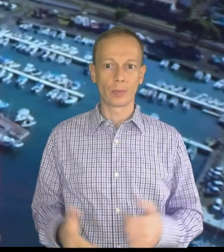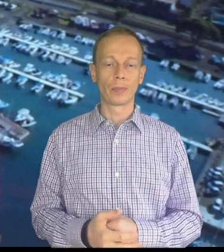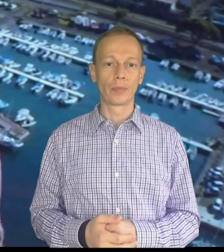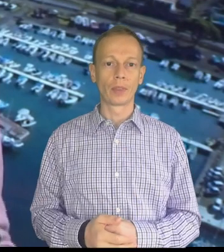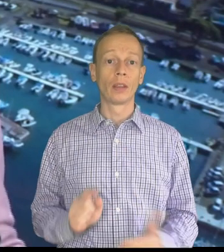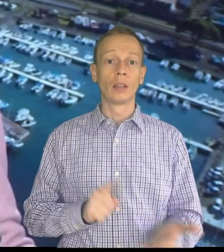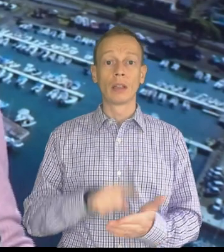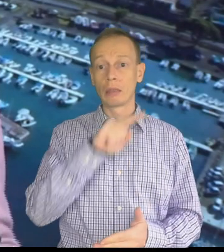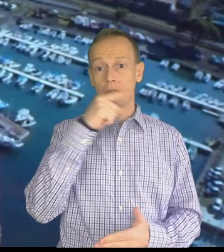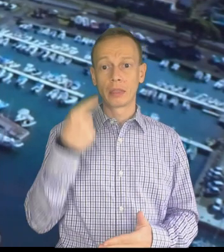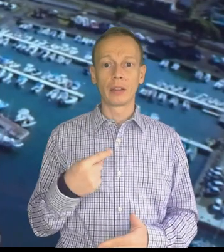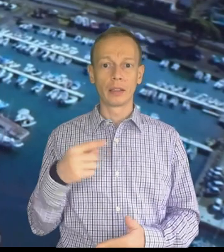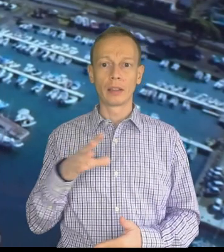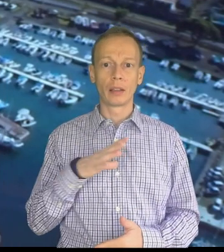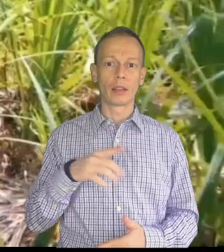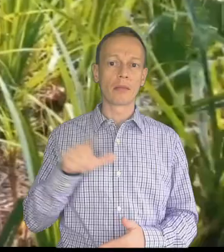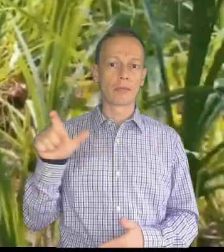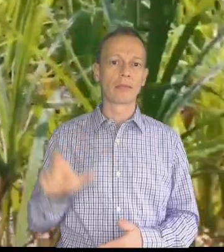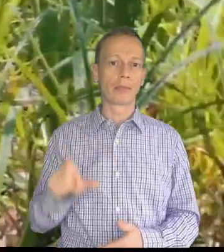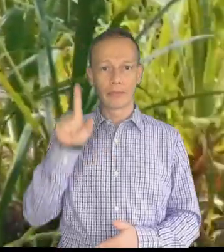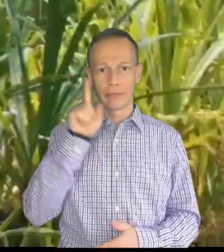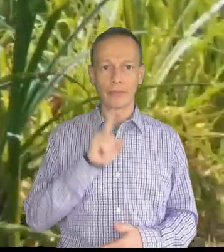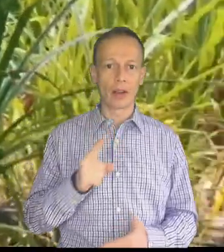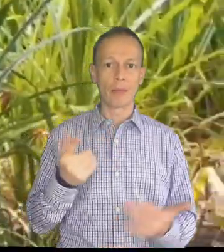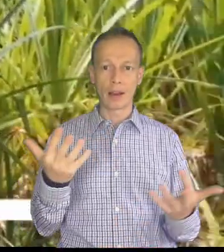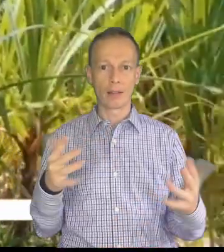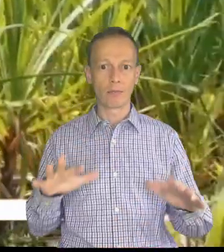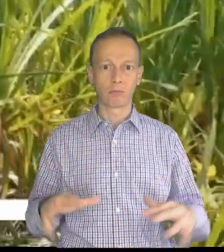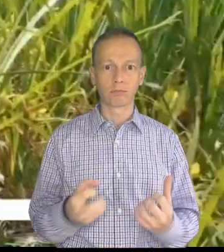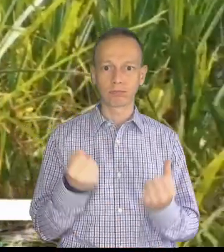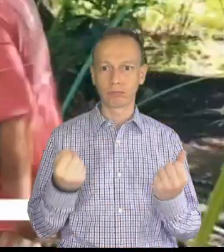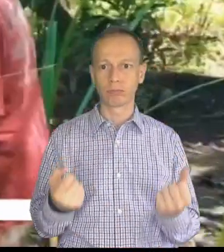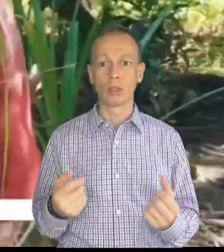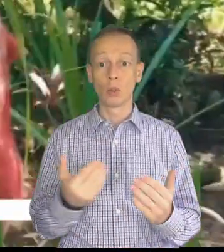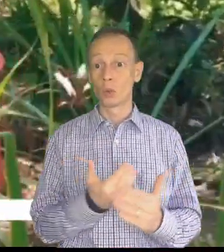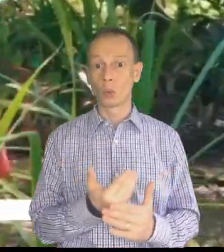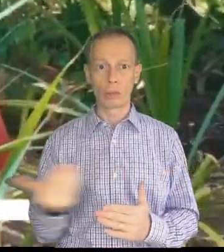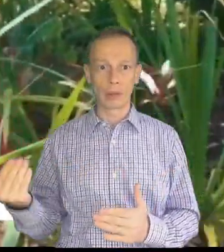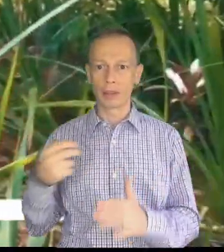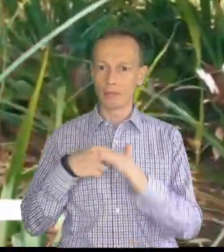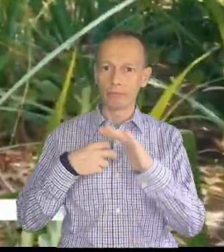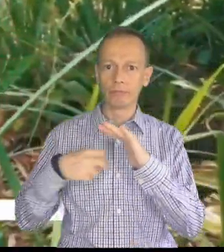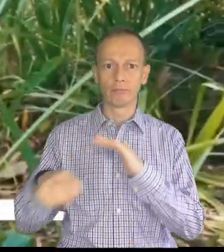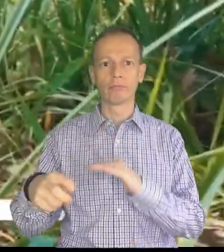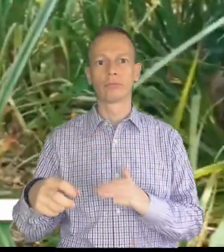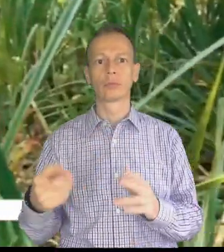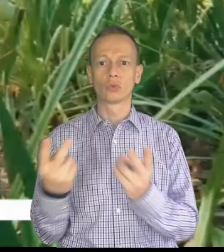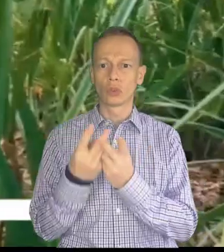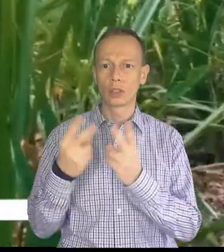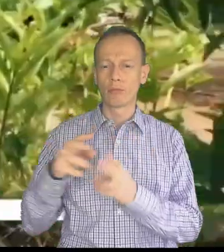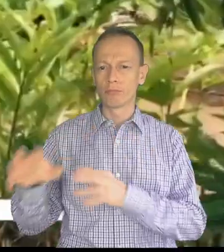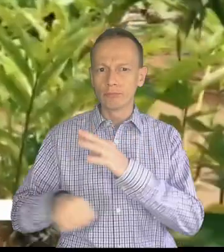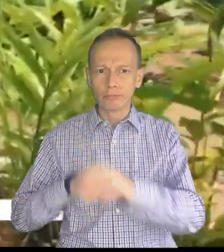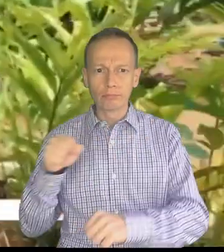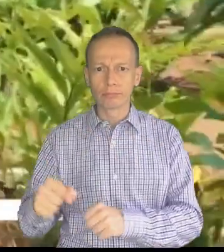de Ponuatuti. Sur l'île de Taha se trouve Tumarede Veine, une artisane aux doigts d'argent. Chaque matin,